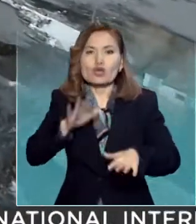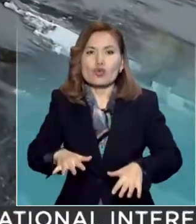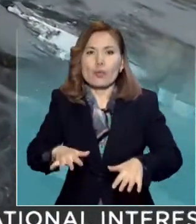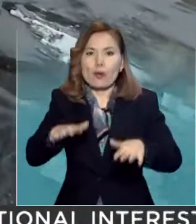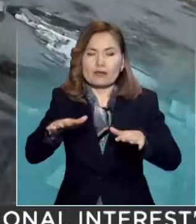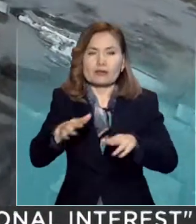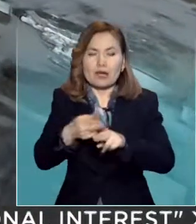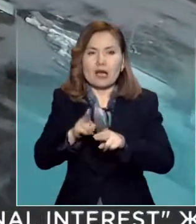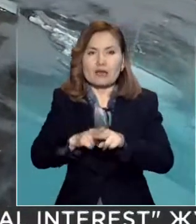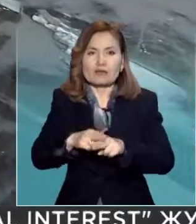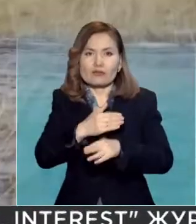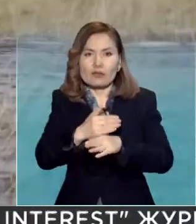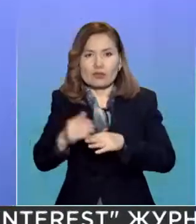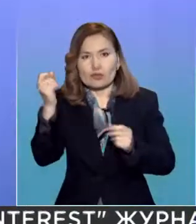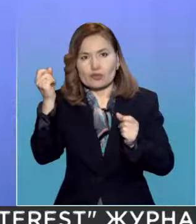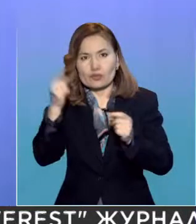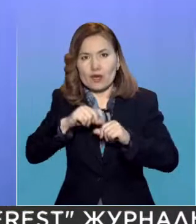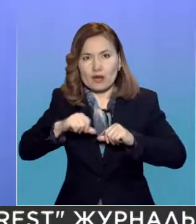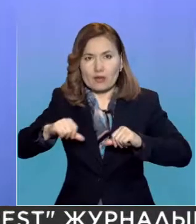кеш білген.